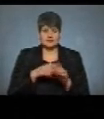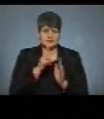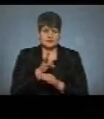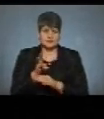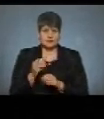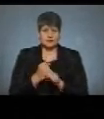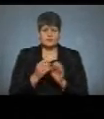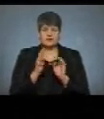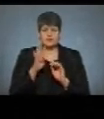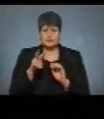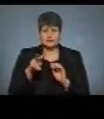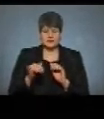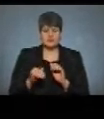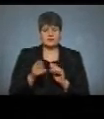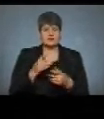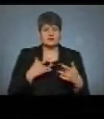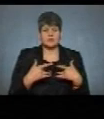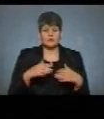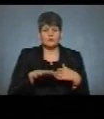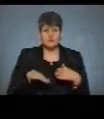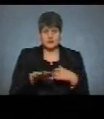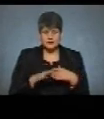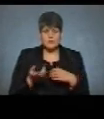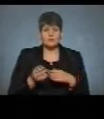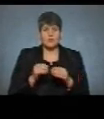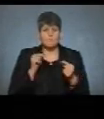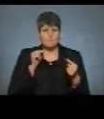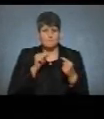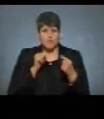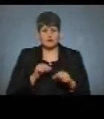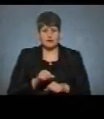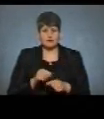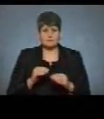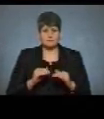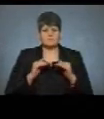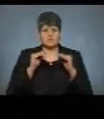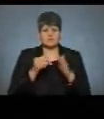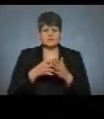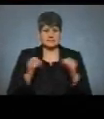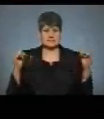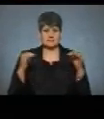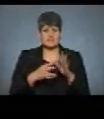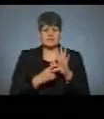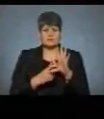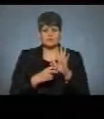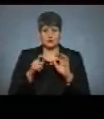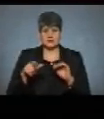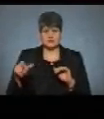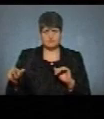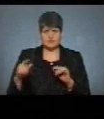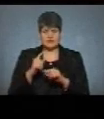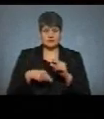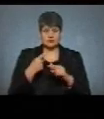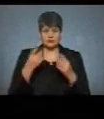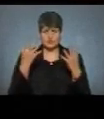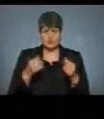4 листопада. На театральному майдані на акцію протесту проти підняття цін на проїзд у громадському транспорті зібралися 700 осіб. Наступного дня